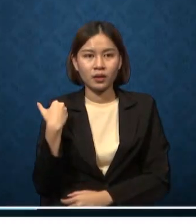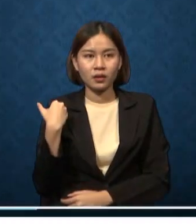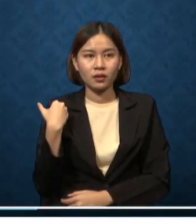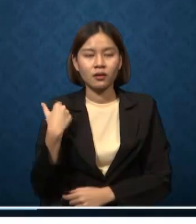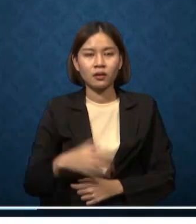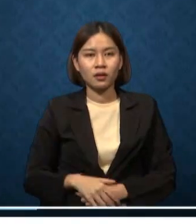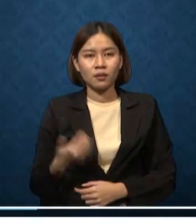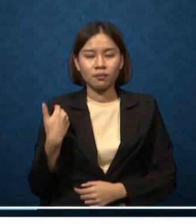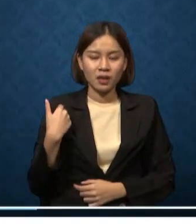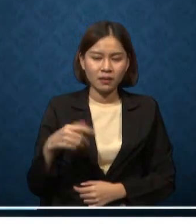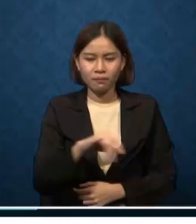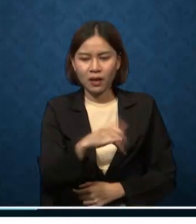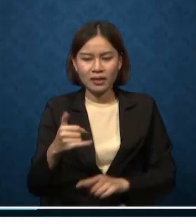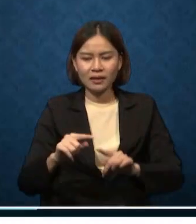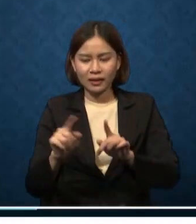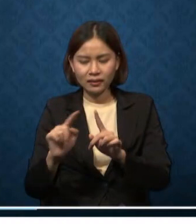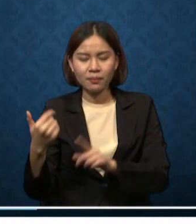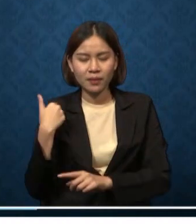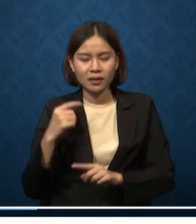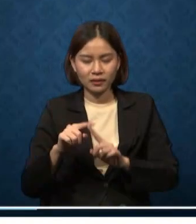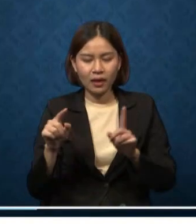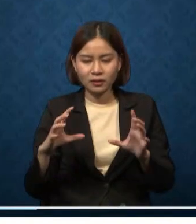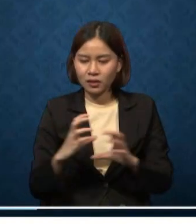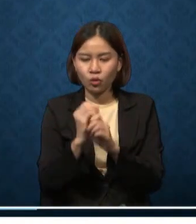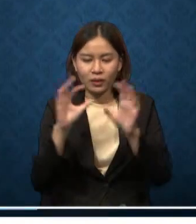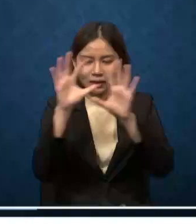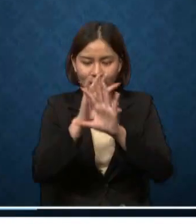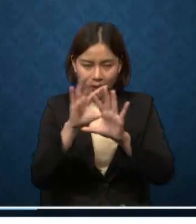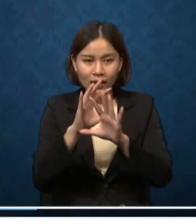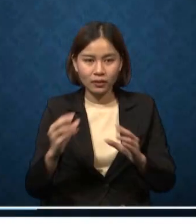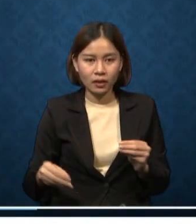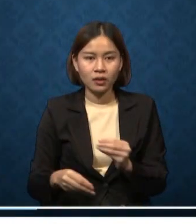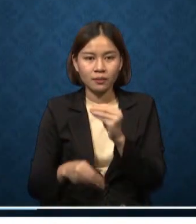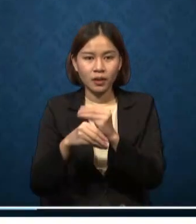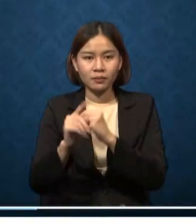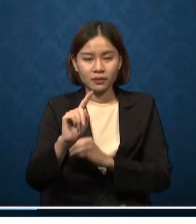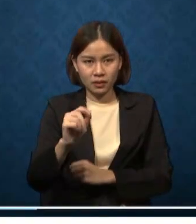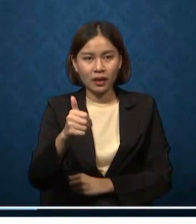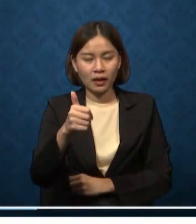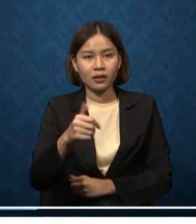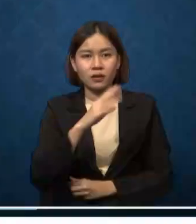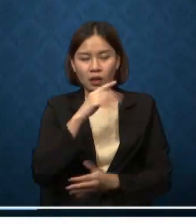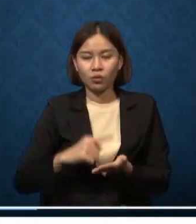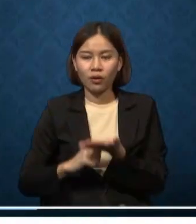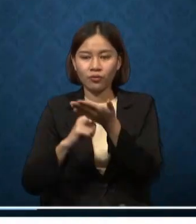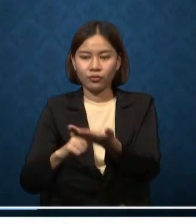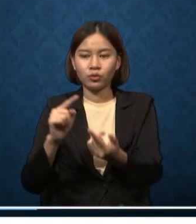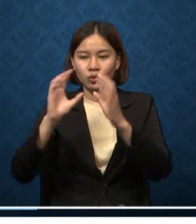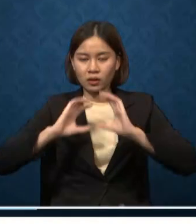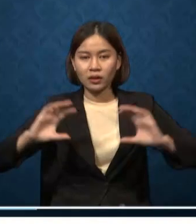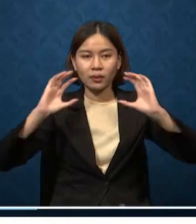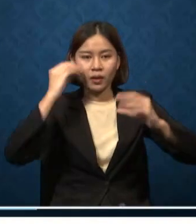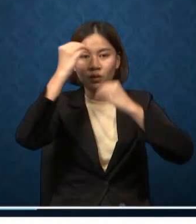จุดหนักอาจจะแตกต่างกันบ้างแต่คล้ายกันมากเลยนะครับก็จะได้ไปเสริมกันเมื่อไปถึงรัฐบาลแล้วเขาก็จะไม่สับสนุนเพราะมันไป